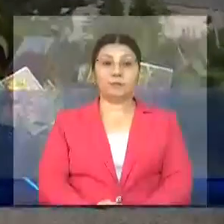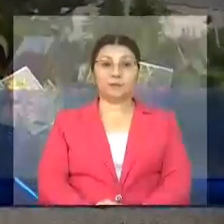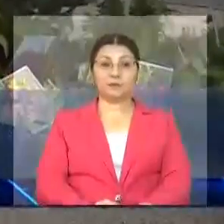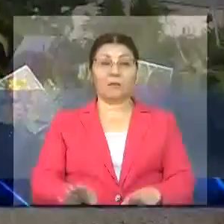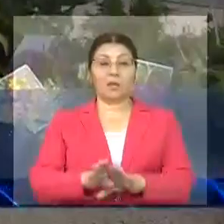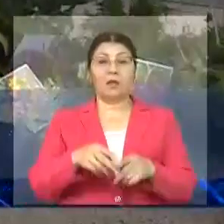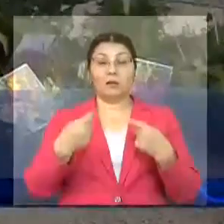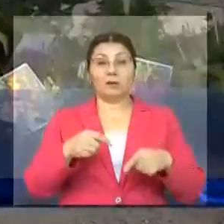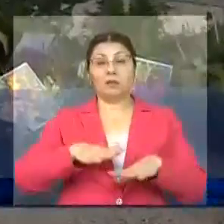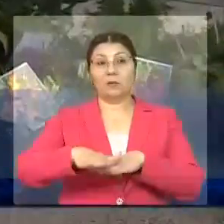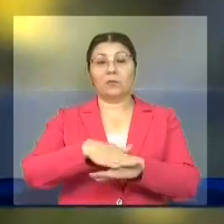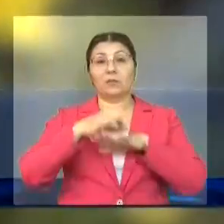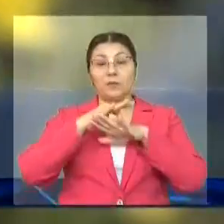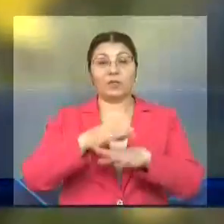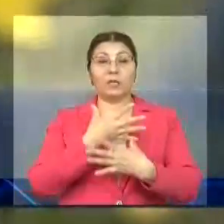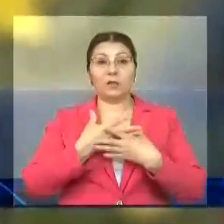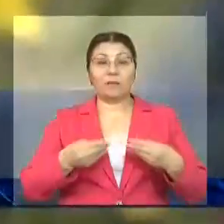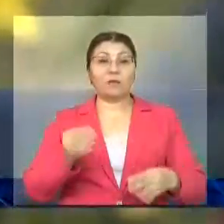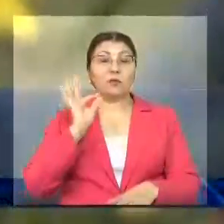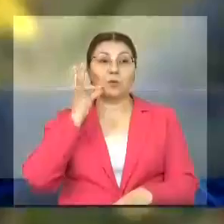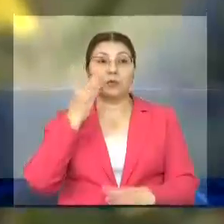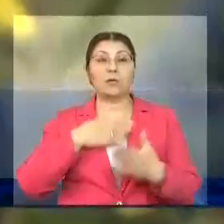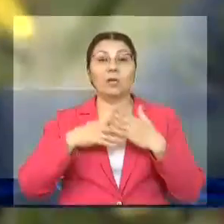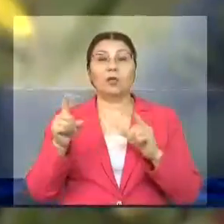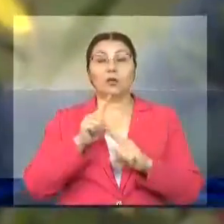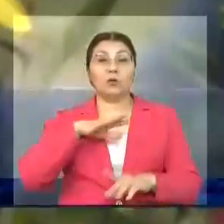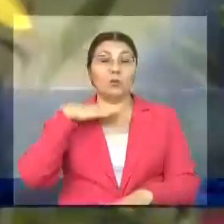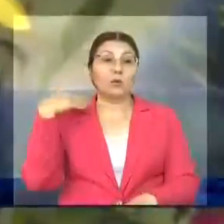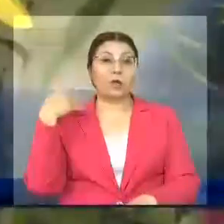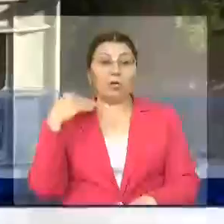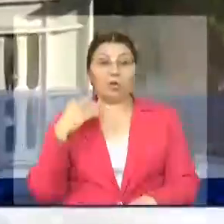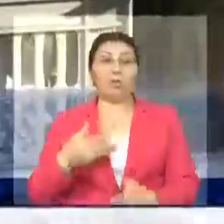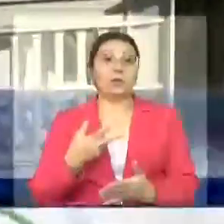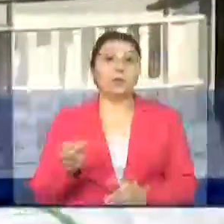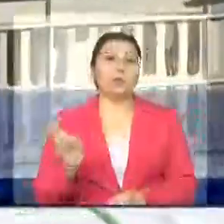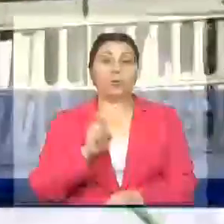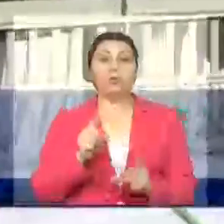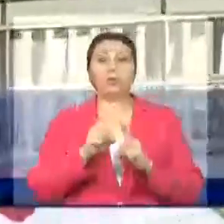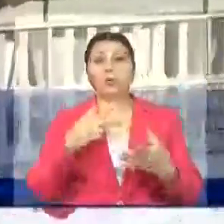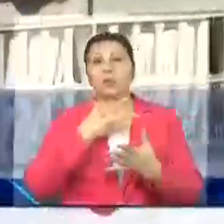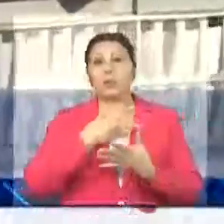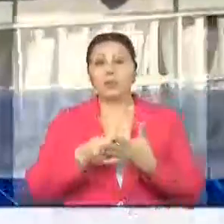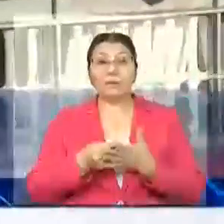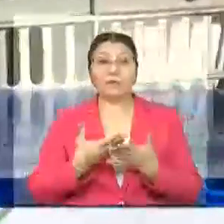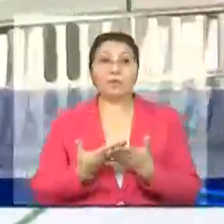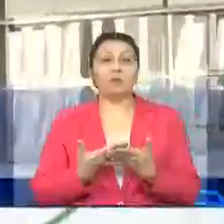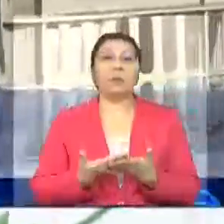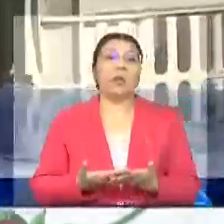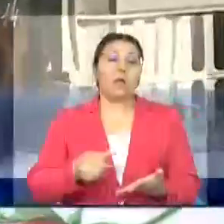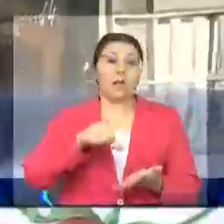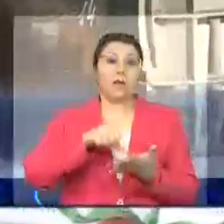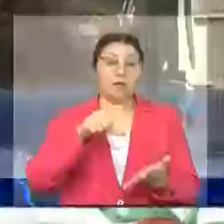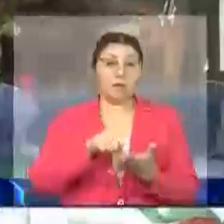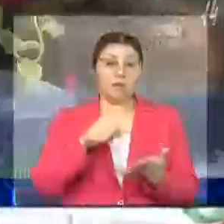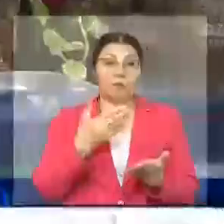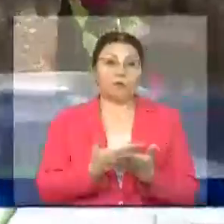Подобные ярмарки традиционно проводятся весной и осенью, и отрадно, что многие актюбинцы приходят, чтобы приобрести саженцы деревьев и тем самым внести свой вклад в озеленение